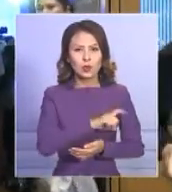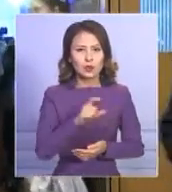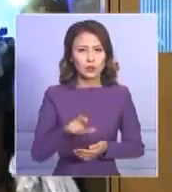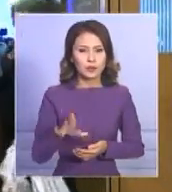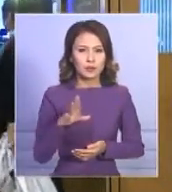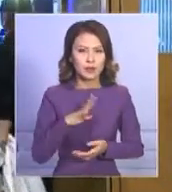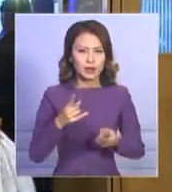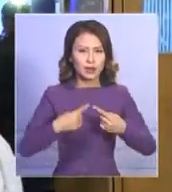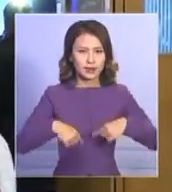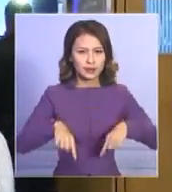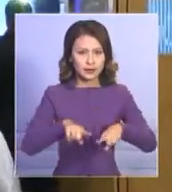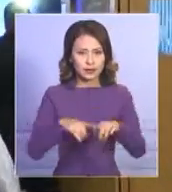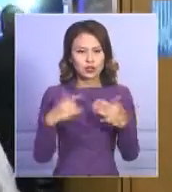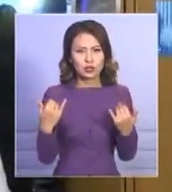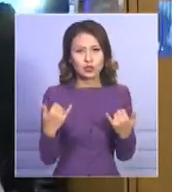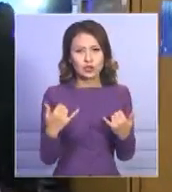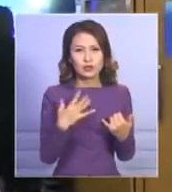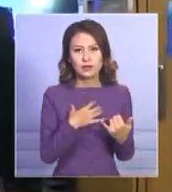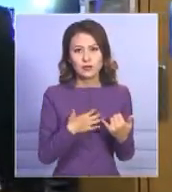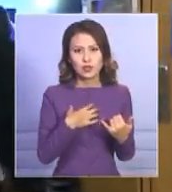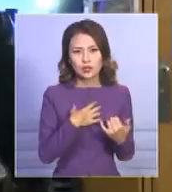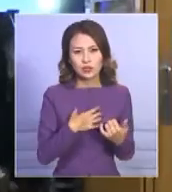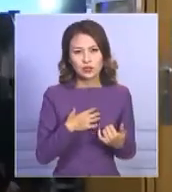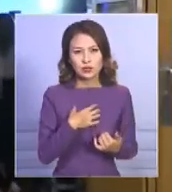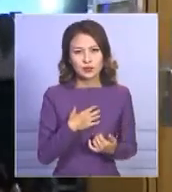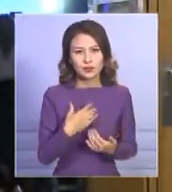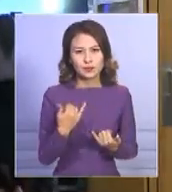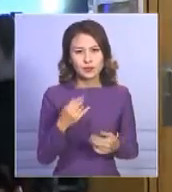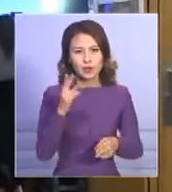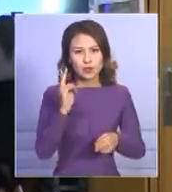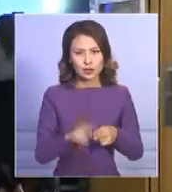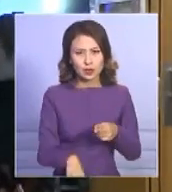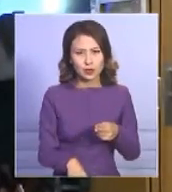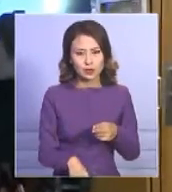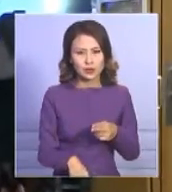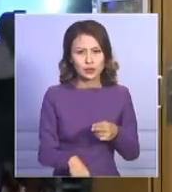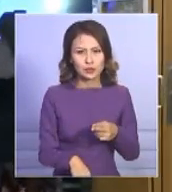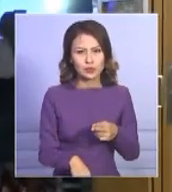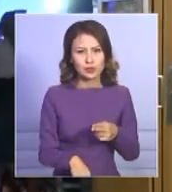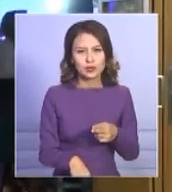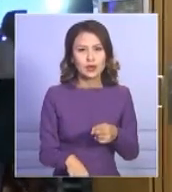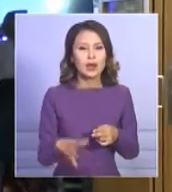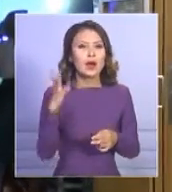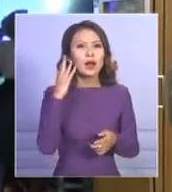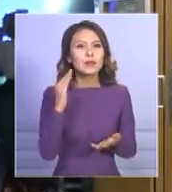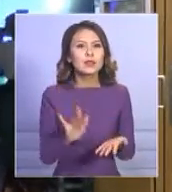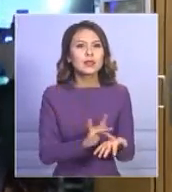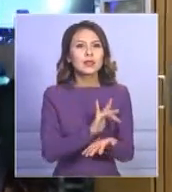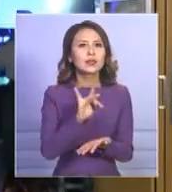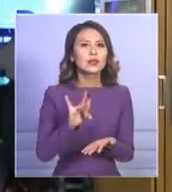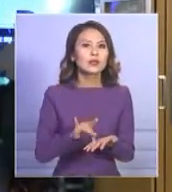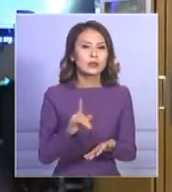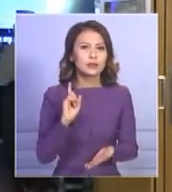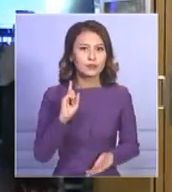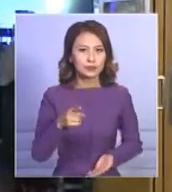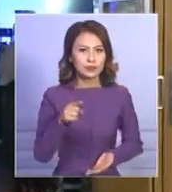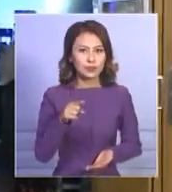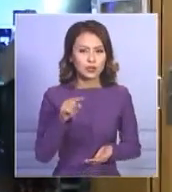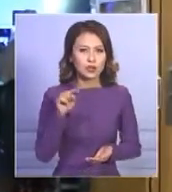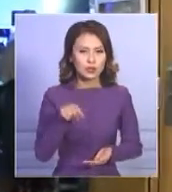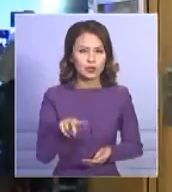өткіздік. Бүгінгі негізгі осы шаралар өз нәресіне жетіп жатыр. Біз Алматы қаласының 1000 жылдығын мына